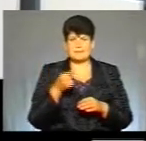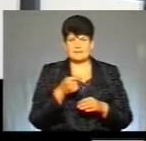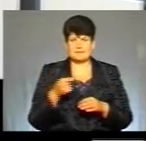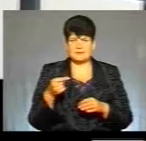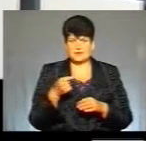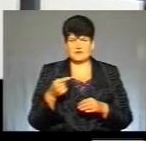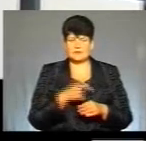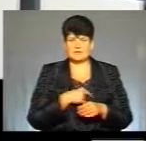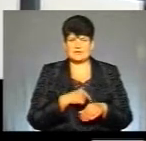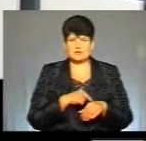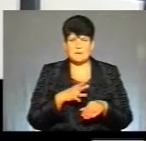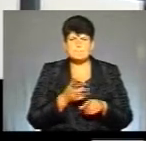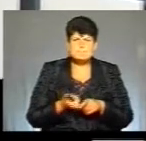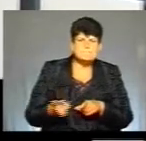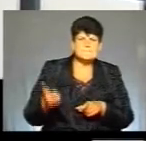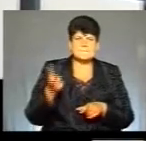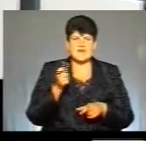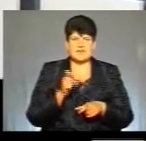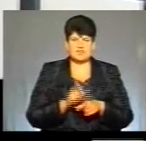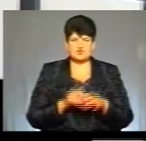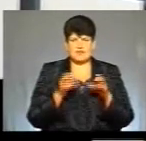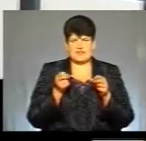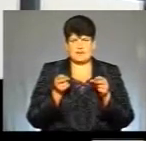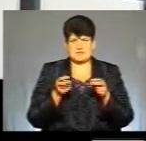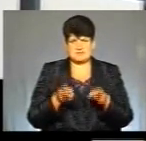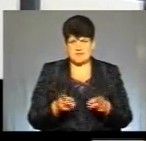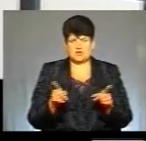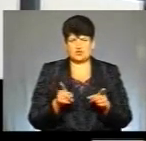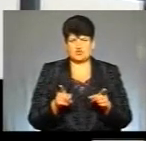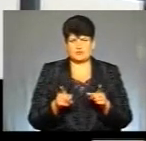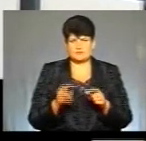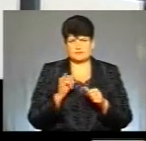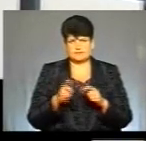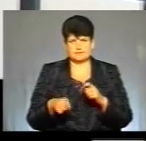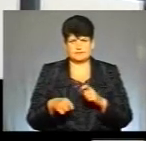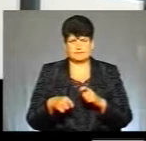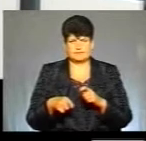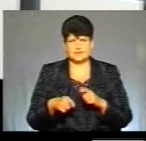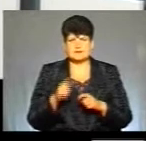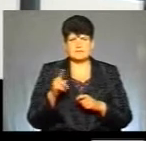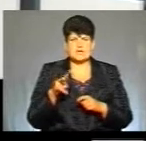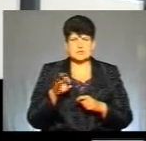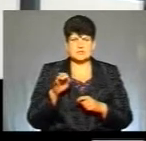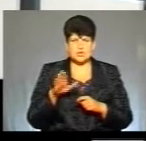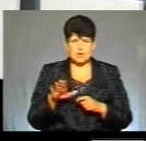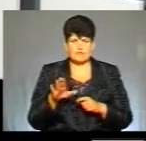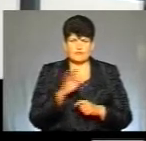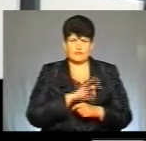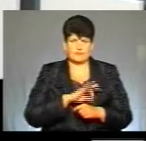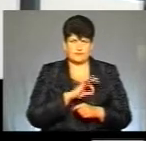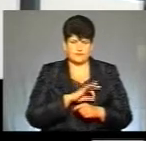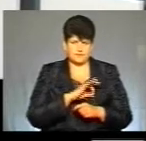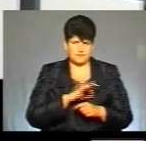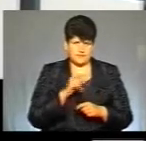недоторканності набагато перевищує оці небезпеки щодо зловживання саме у випадку скасування